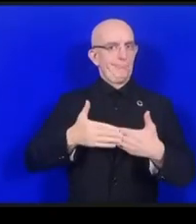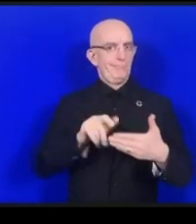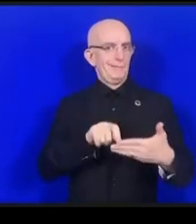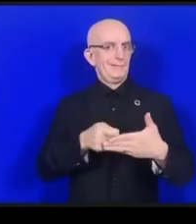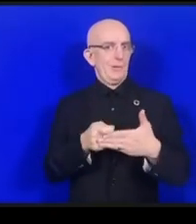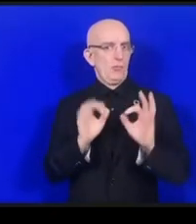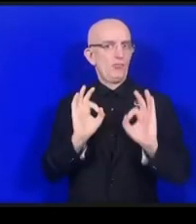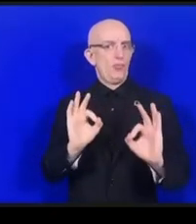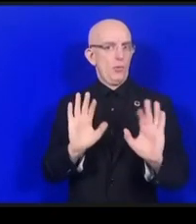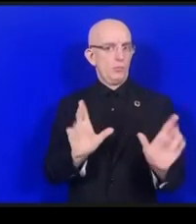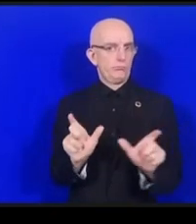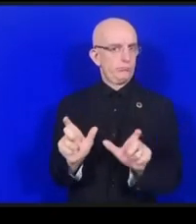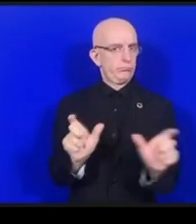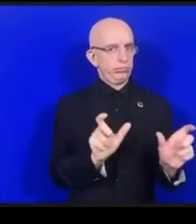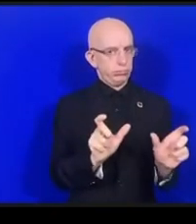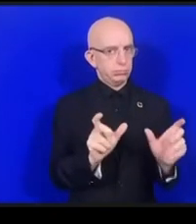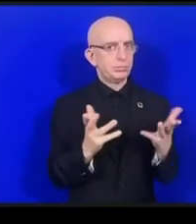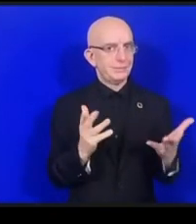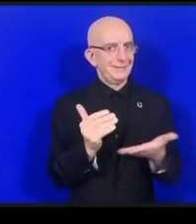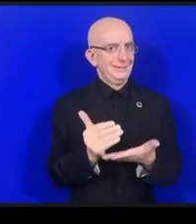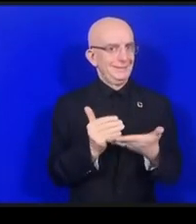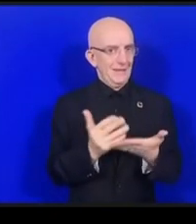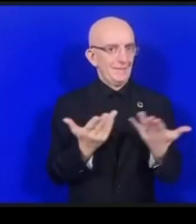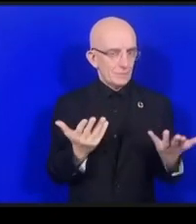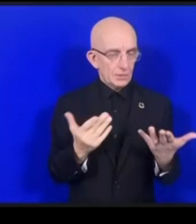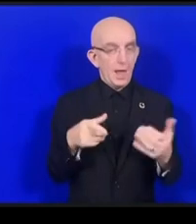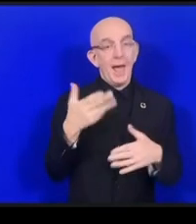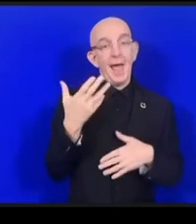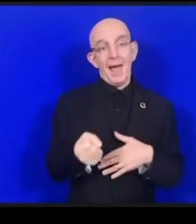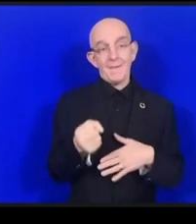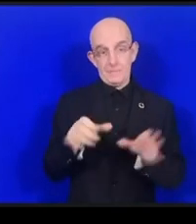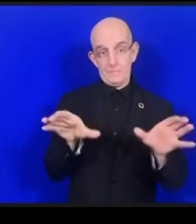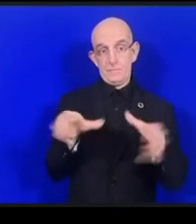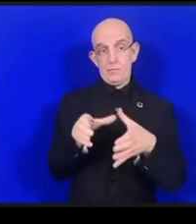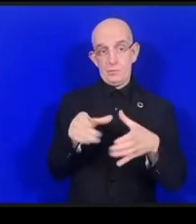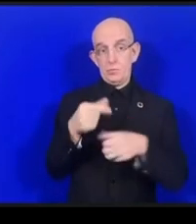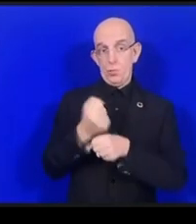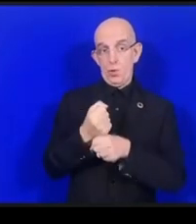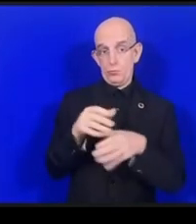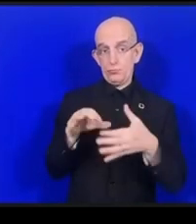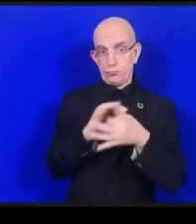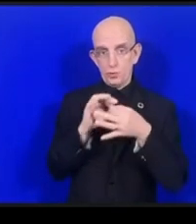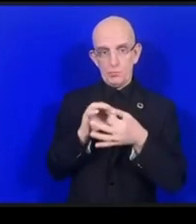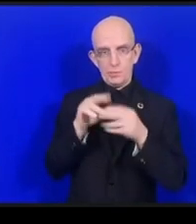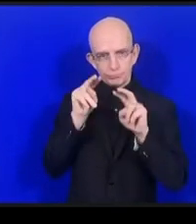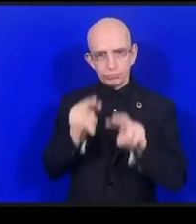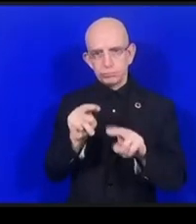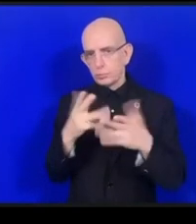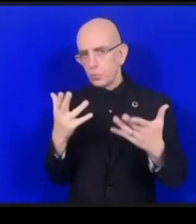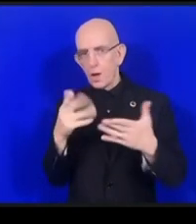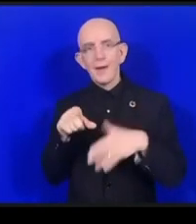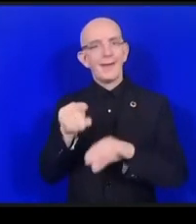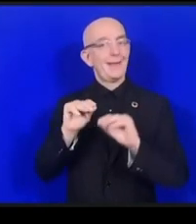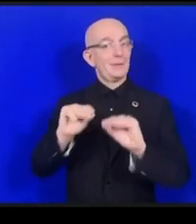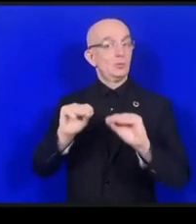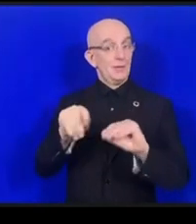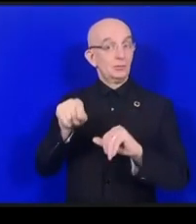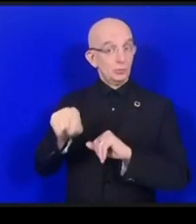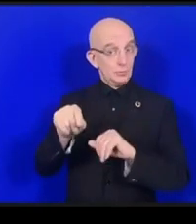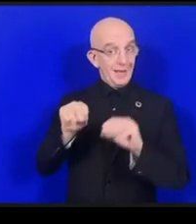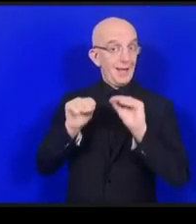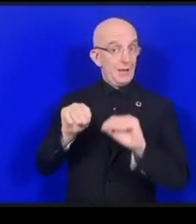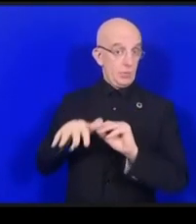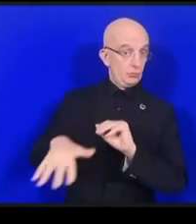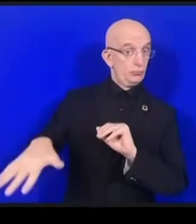рассматривает разрывы в области образовательных программ и профессионального